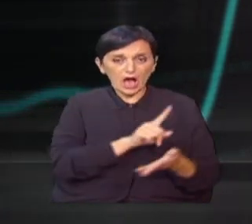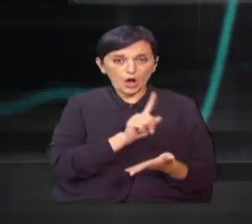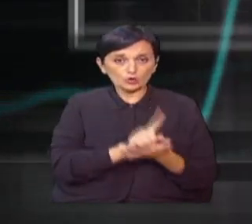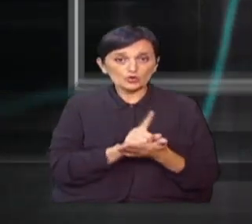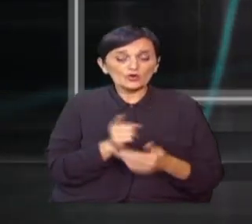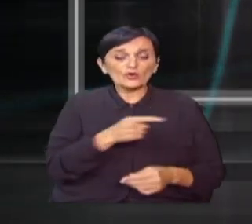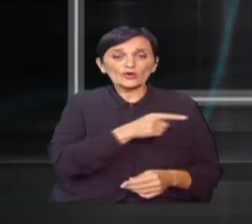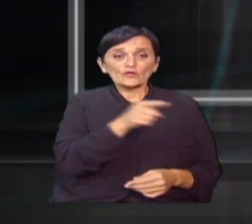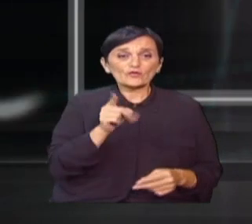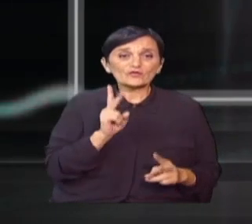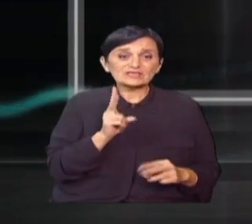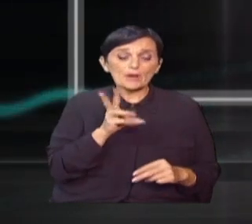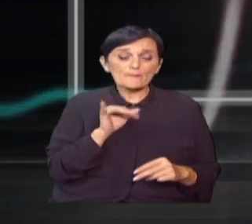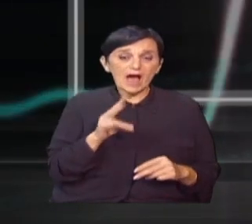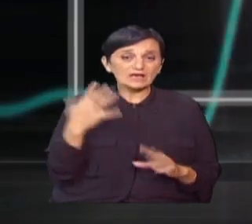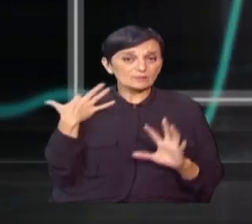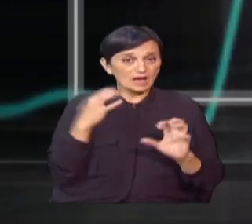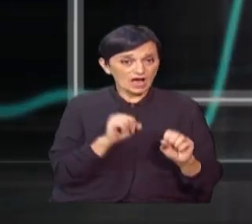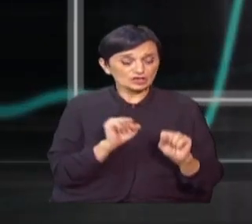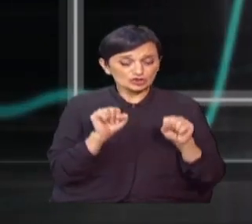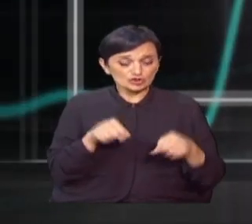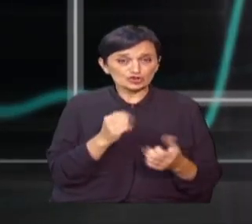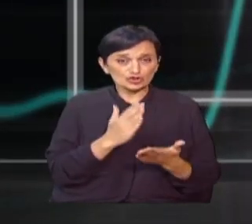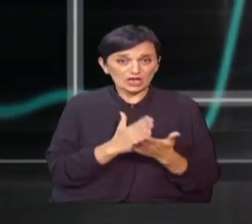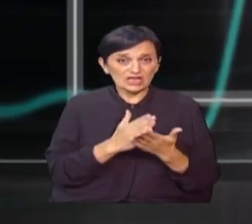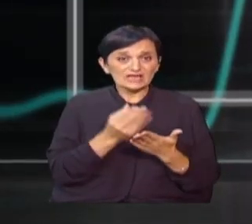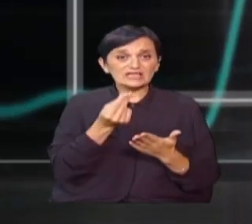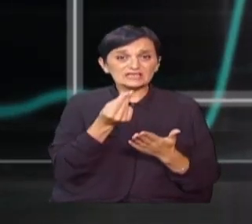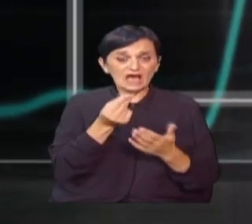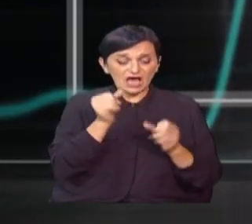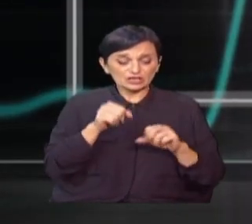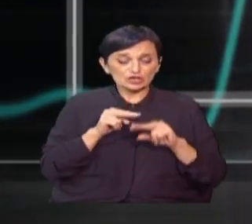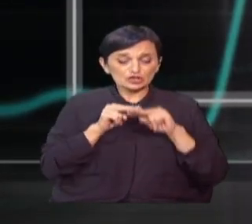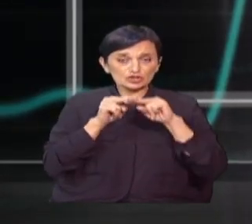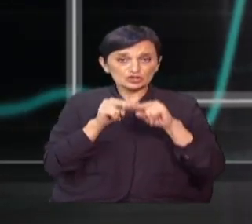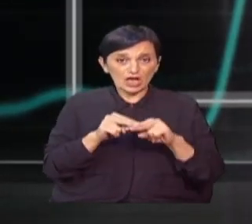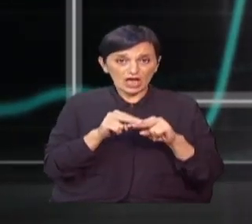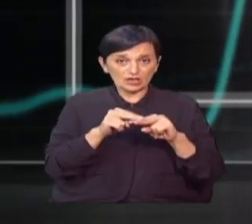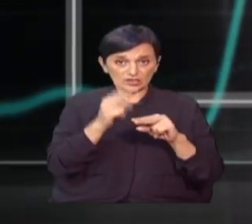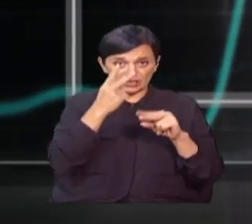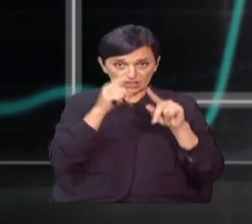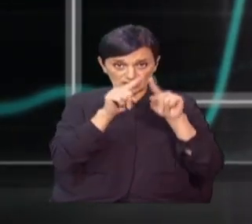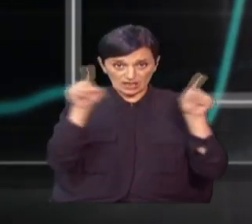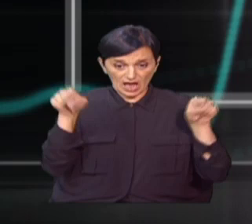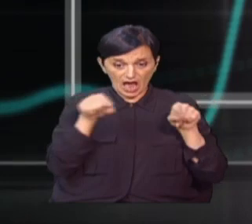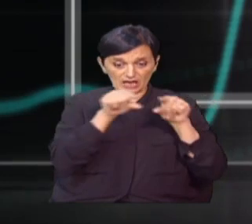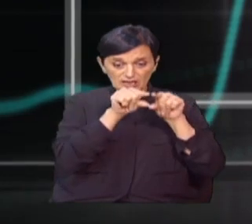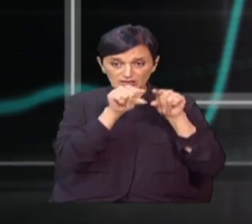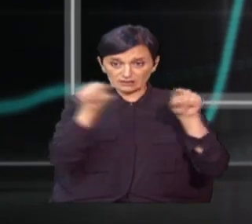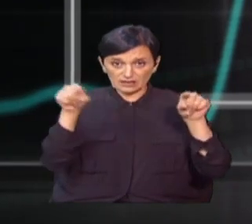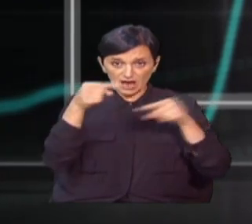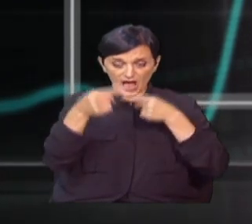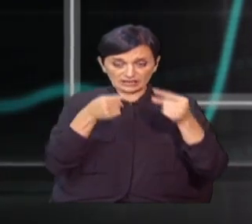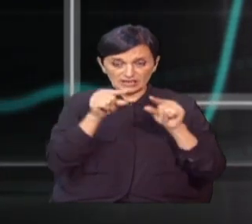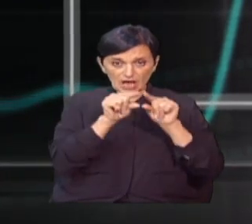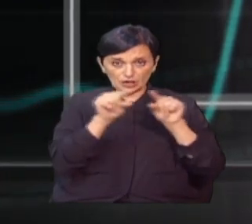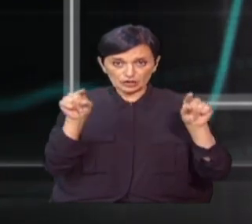ყველას ვისაც გაქვთ მარიამის მხარდაჭერის შესაძლებლობა, თანხა შეგიძლიათ ჩარიცხოთ ეკრანზე მითითებულ ანგარიშის ნომერზე.